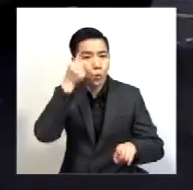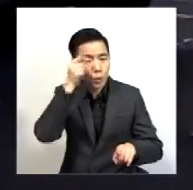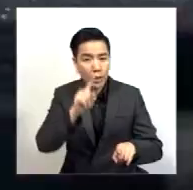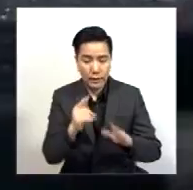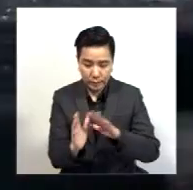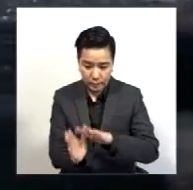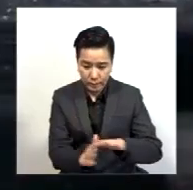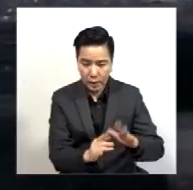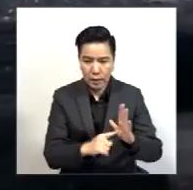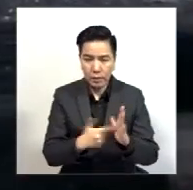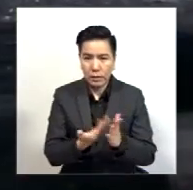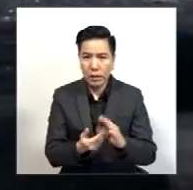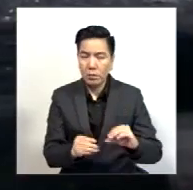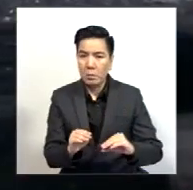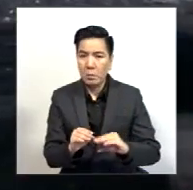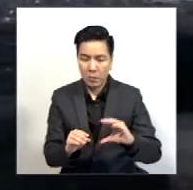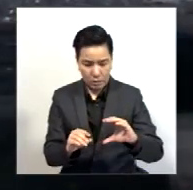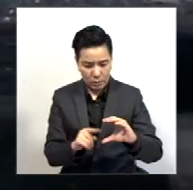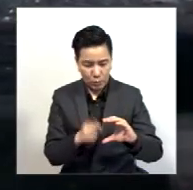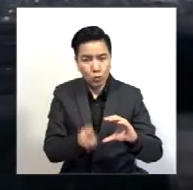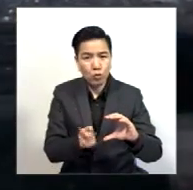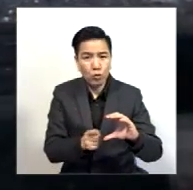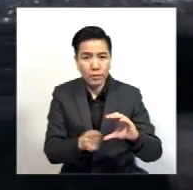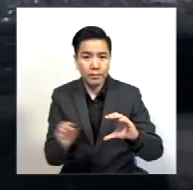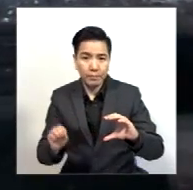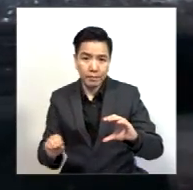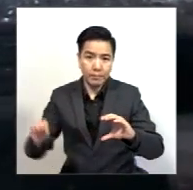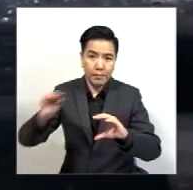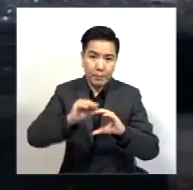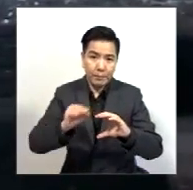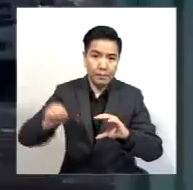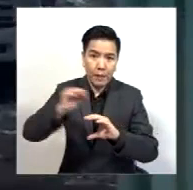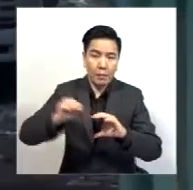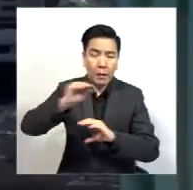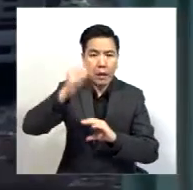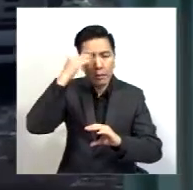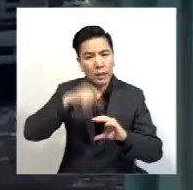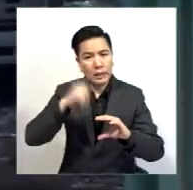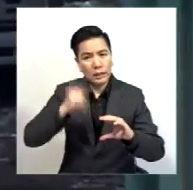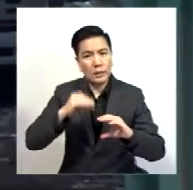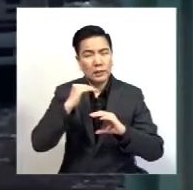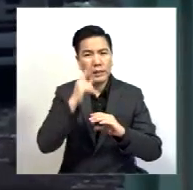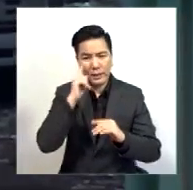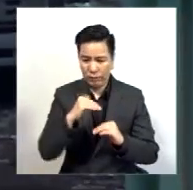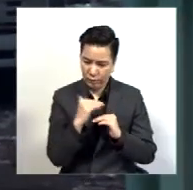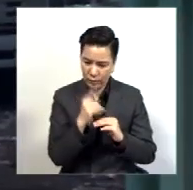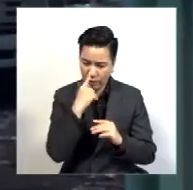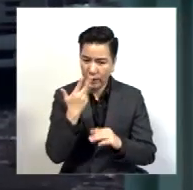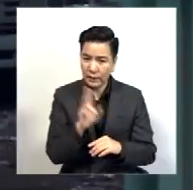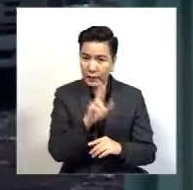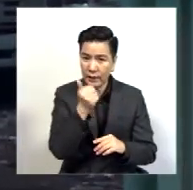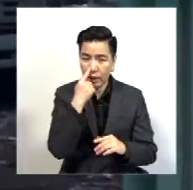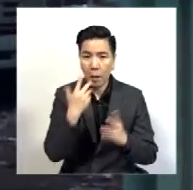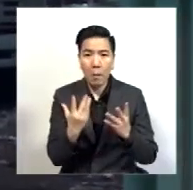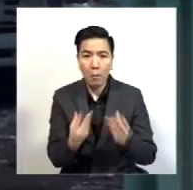บว่าเริ่มใช้งบประมาณเพิ่มขึ้นจากที่เคยกำหนดไว้ปกติแล้วเขาคาดการณ์ว่างบประมาณที่กันเอาไว้เนี่ยน่าจะใช้ได้